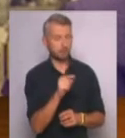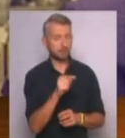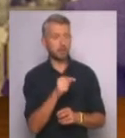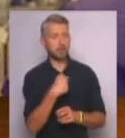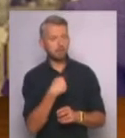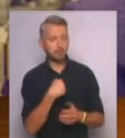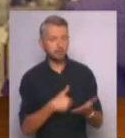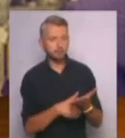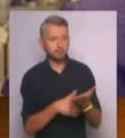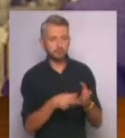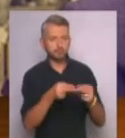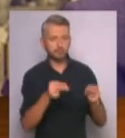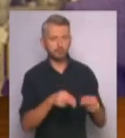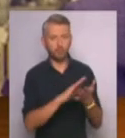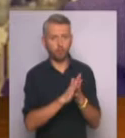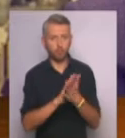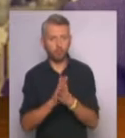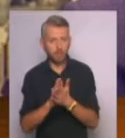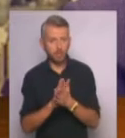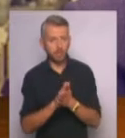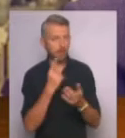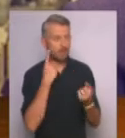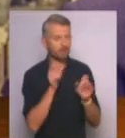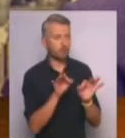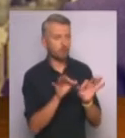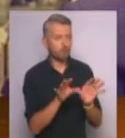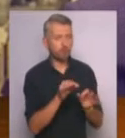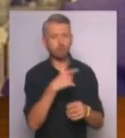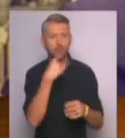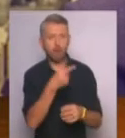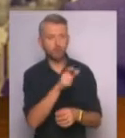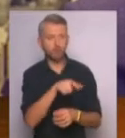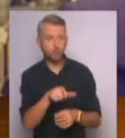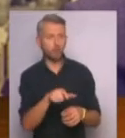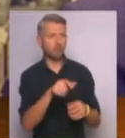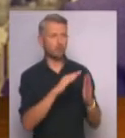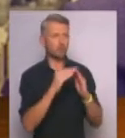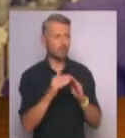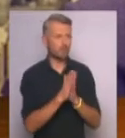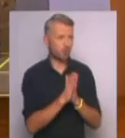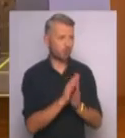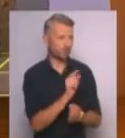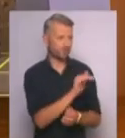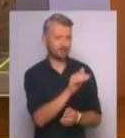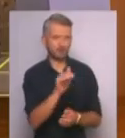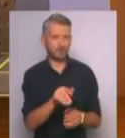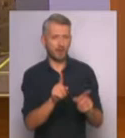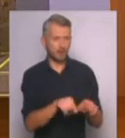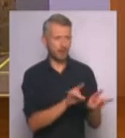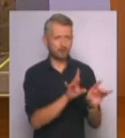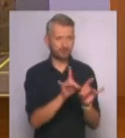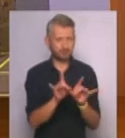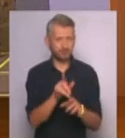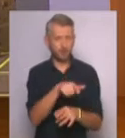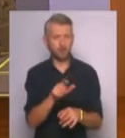заключати договори з приватним сектором і інформуємо, і кажемо людям, і сусідів просимо, щоб вони там теж інформували людей,